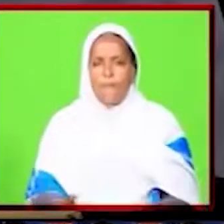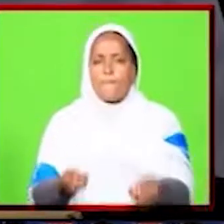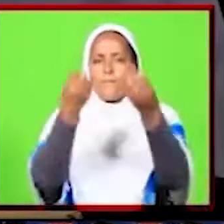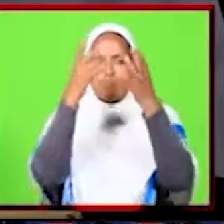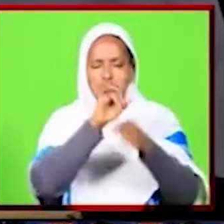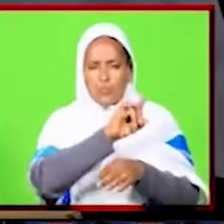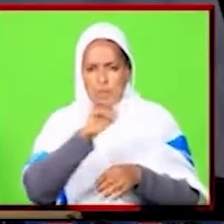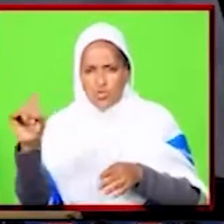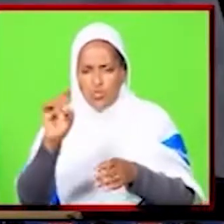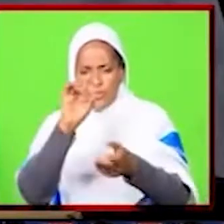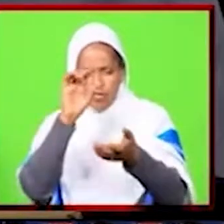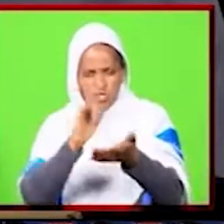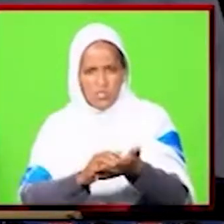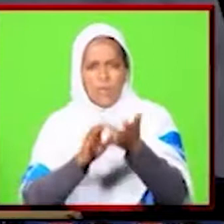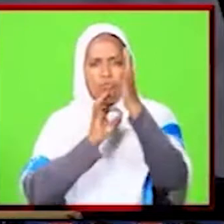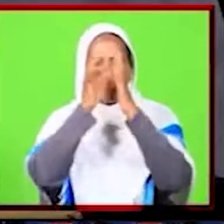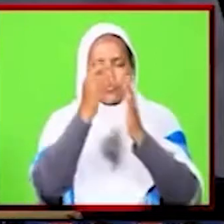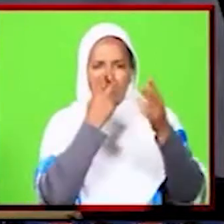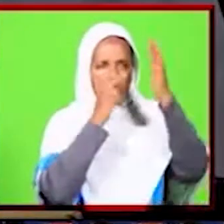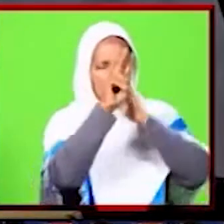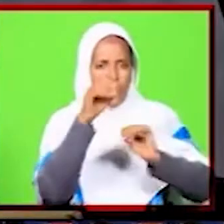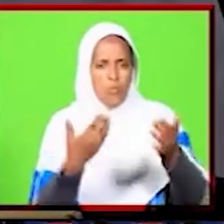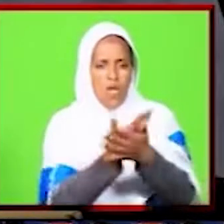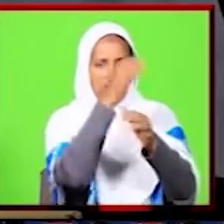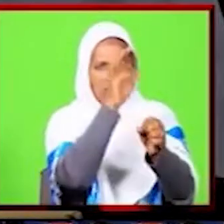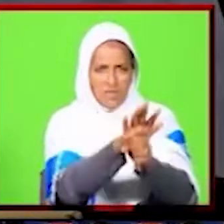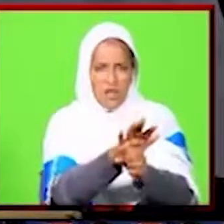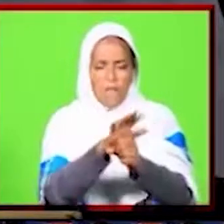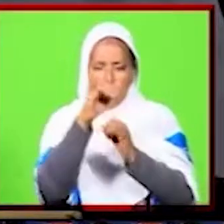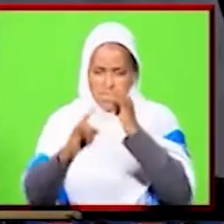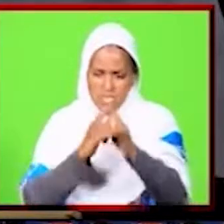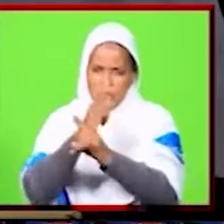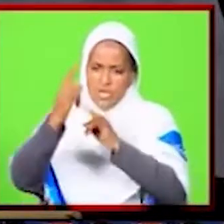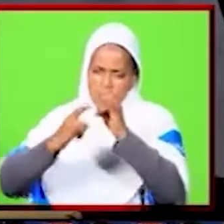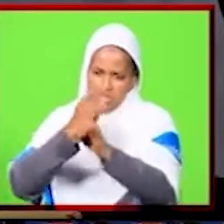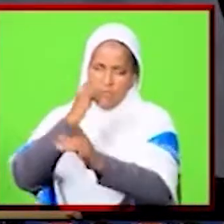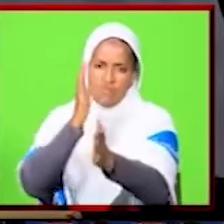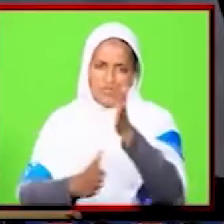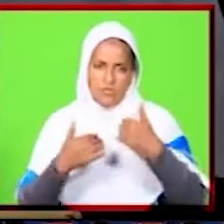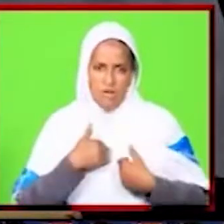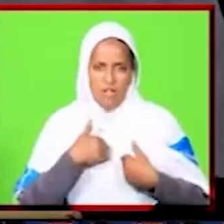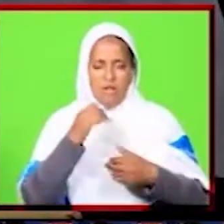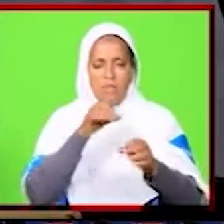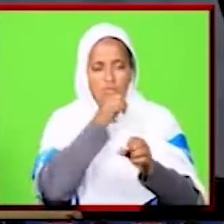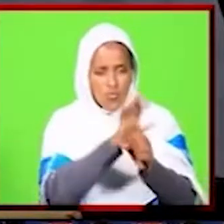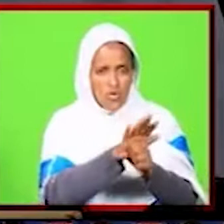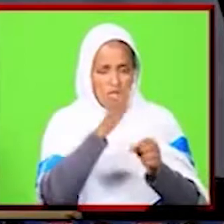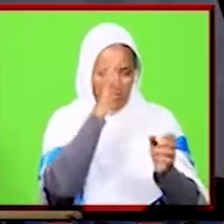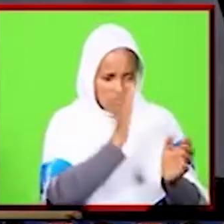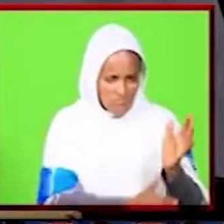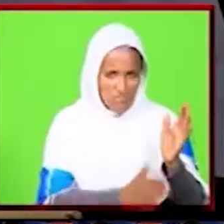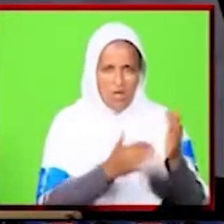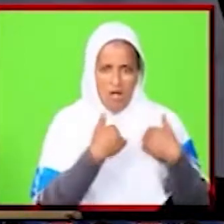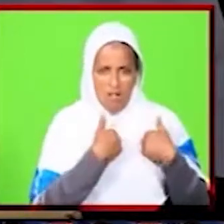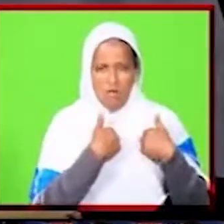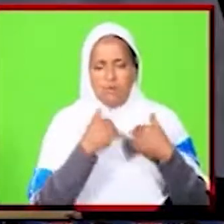የተነገሩ በብዙ መቶ በሺ የሚቆጠሩ ትንቢቶች በሐዲስ ኪዳን በየዘመናቱ ተፈጽመዋል። በብሉይ ኪዳን ተነግረው